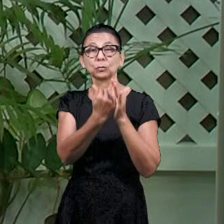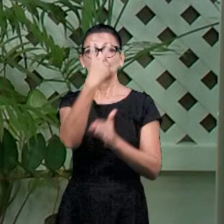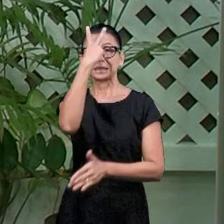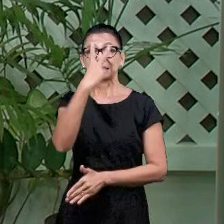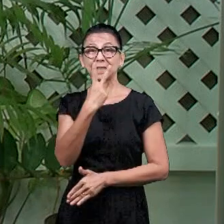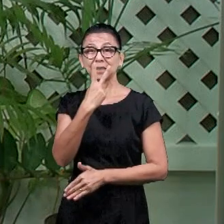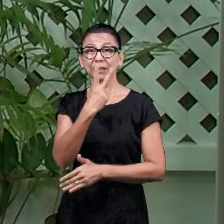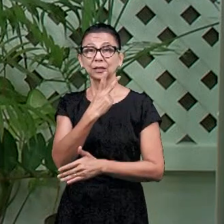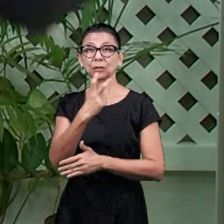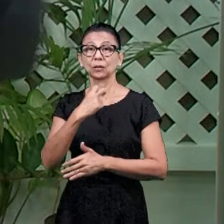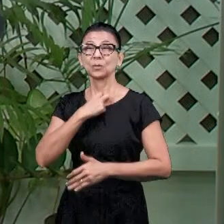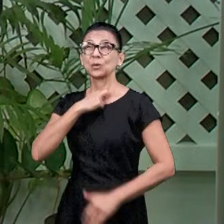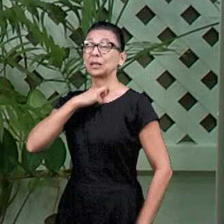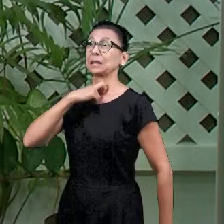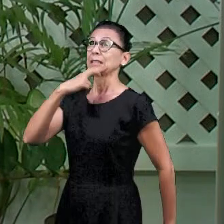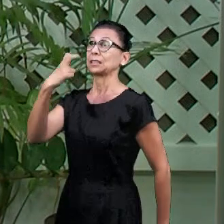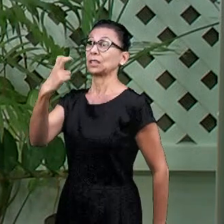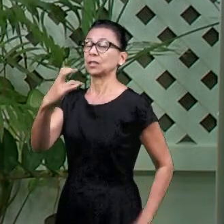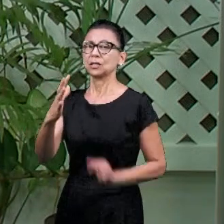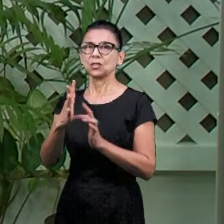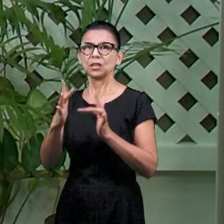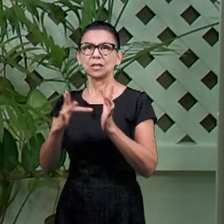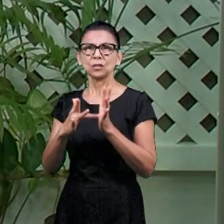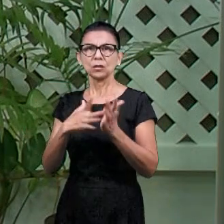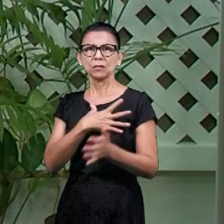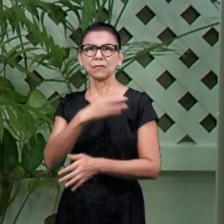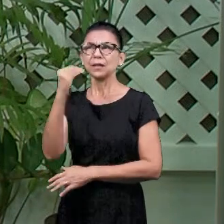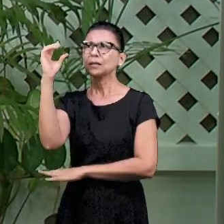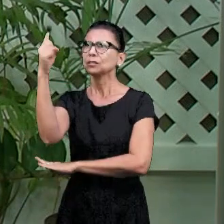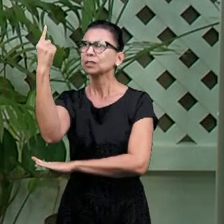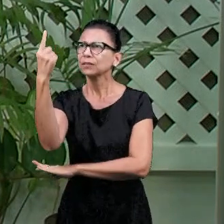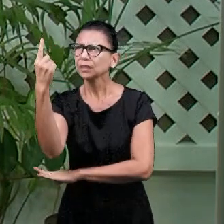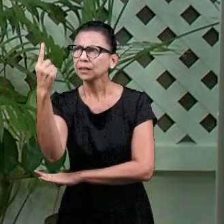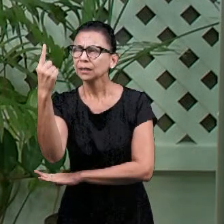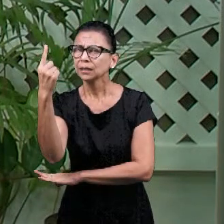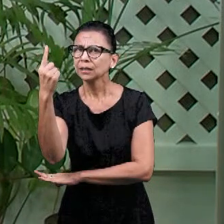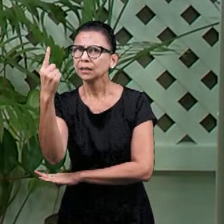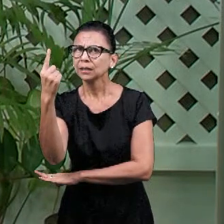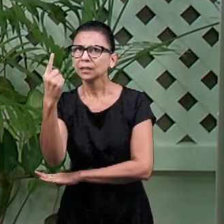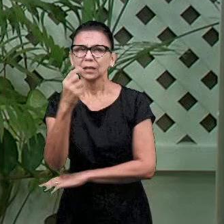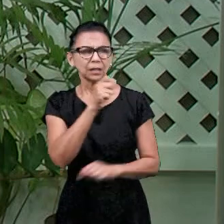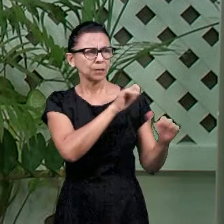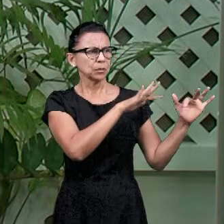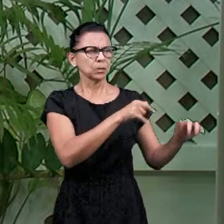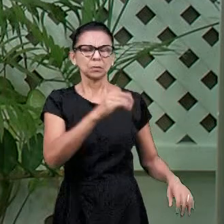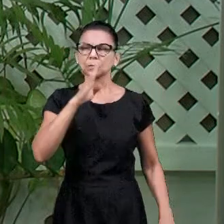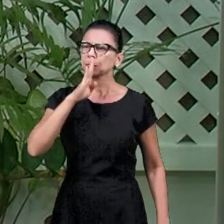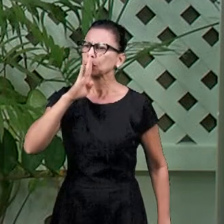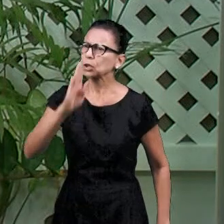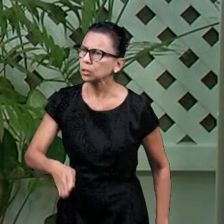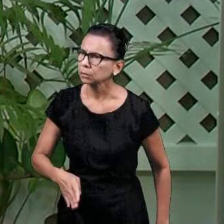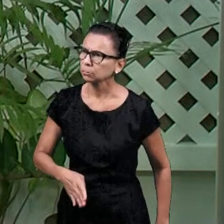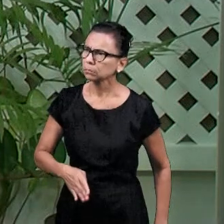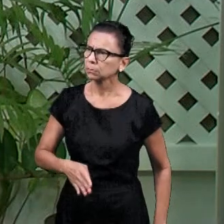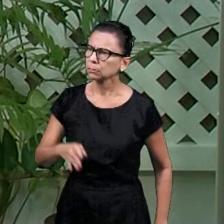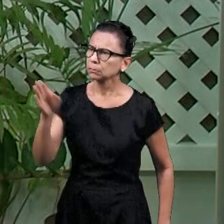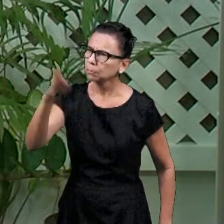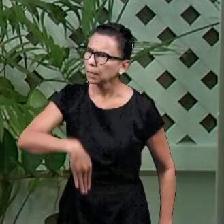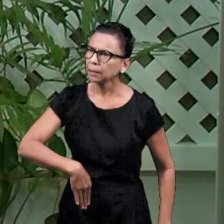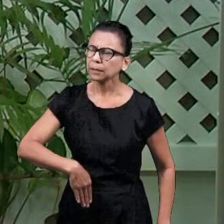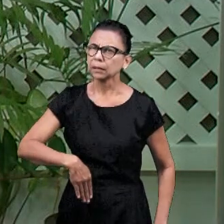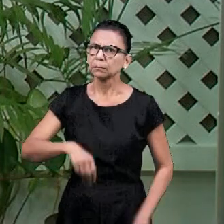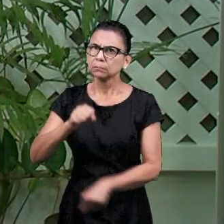Quand l'aveugle a commencé à crier, Jésus, fils de David, qu'est-ce que la foule a dit? Elle dit,